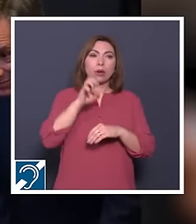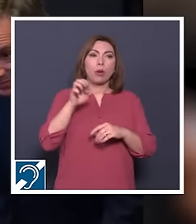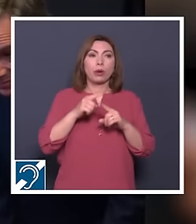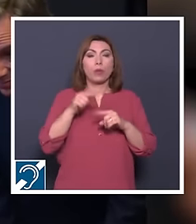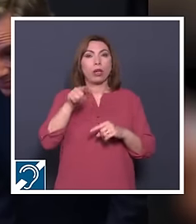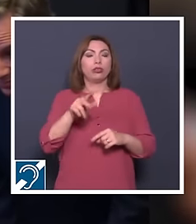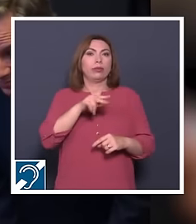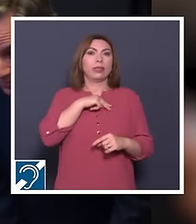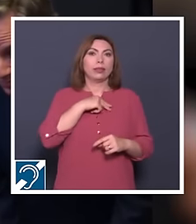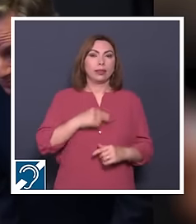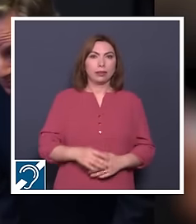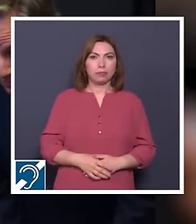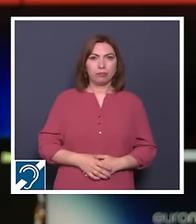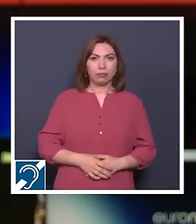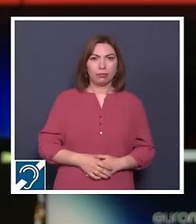această distincție.